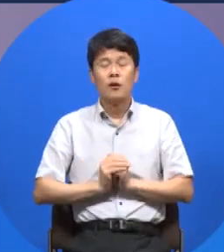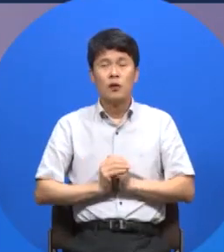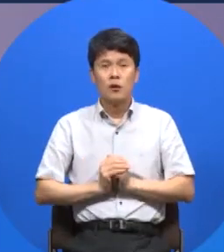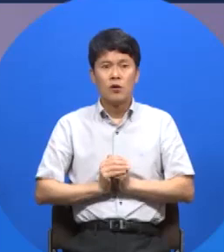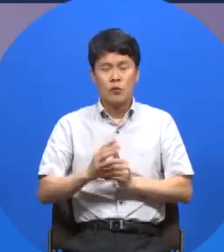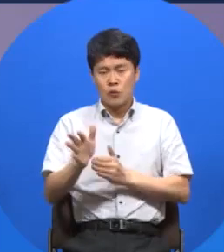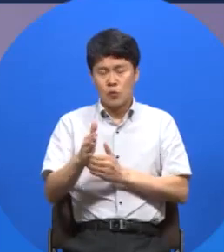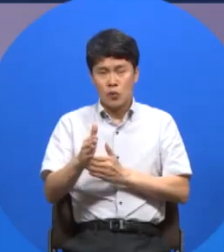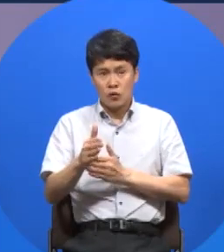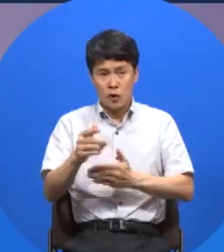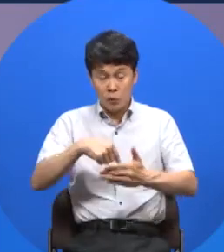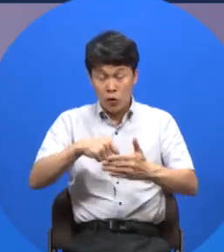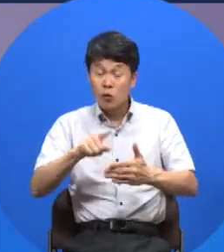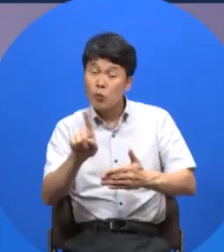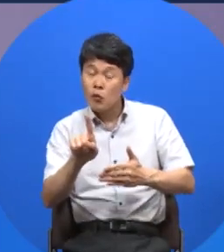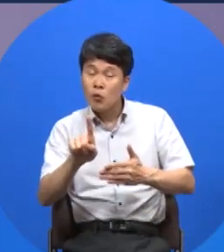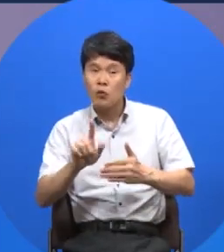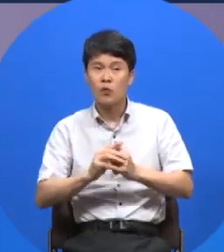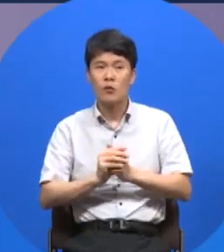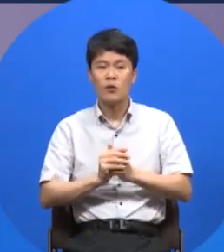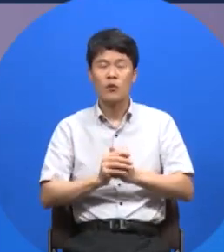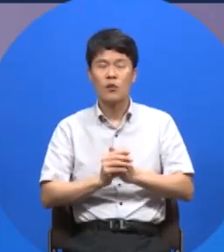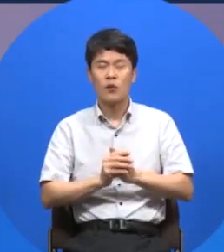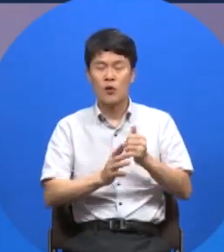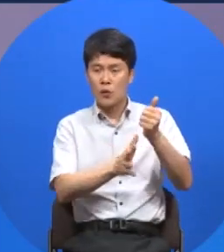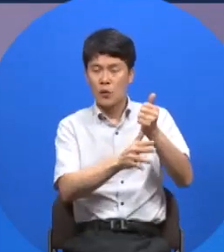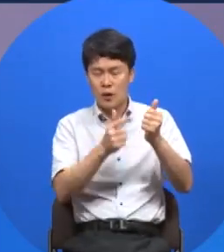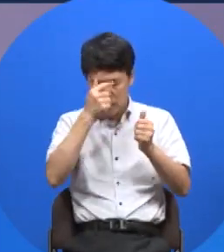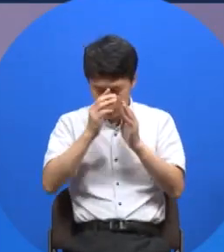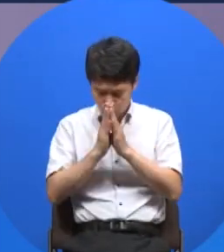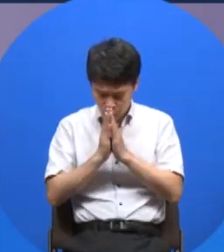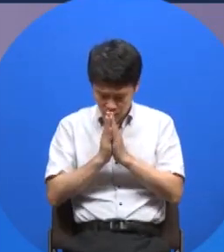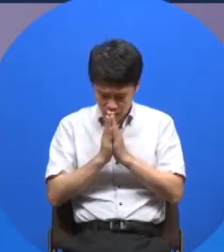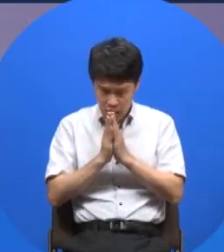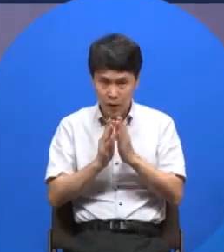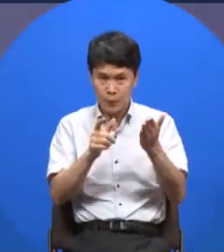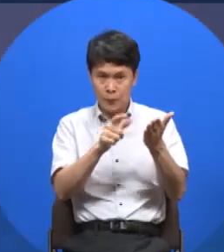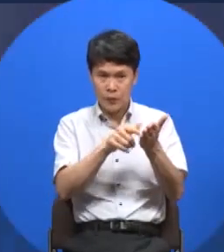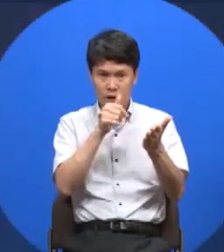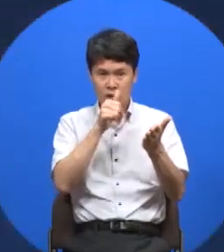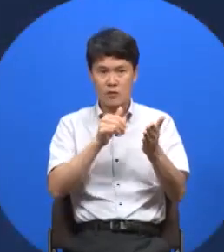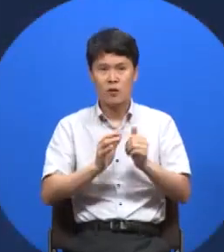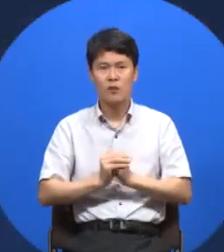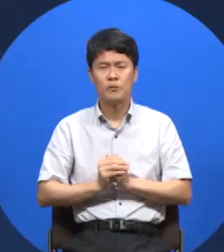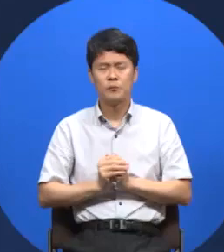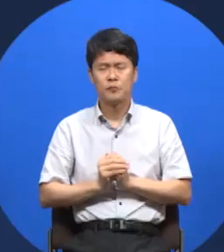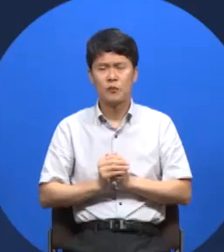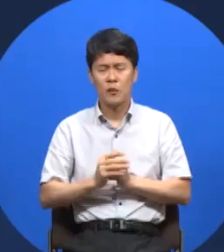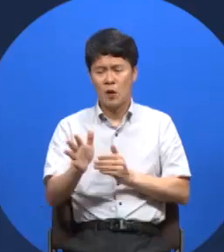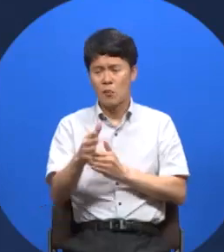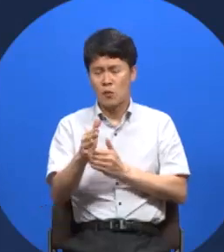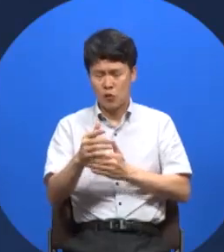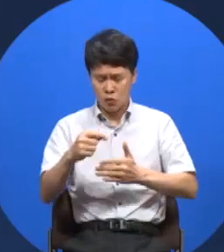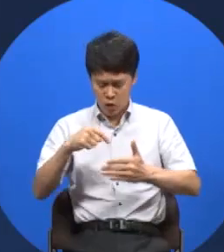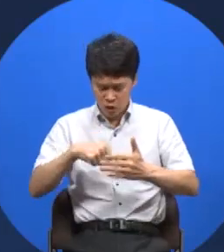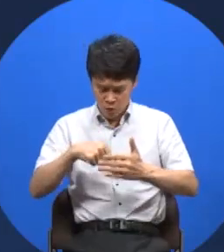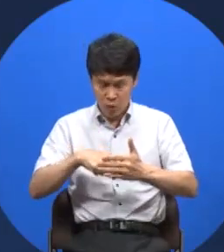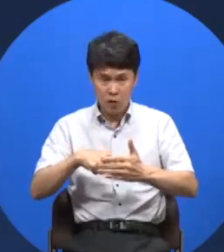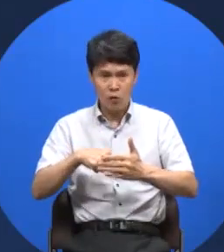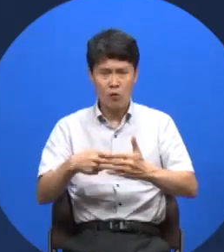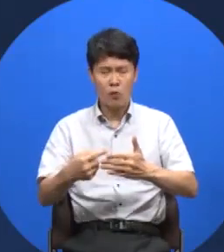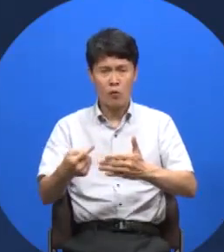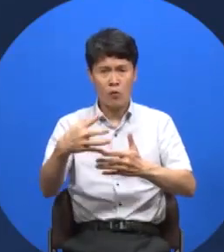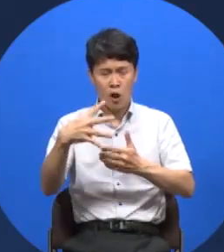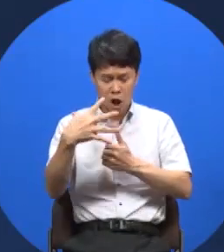물고기 뱃속에서 요나가 뭐 했다고 그랬어요? 기도하여 그랬습니다. 그가 물고기 뱃속에 들어가자마자 기도를